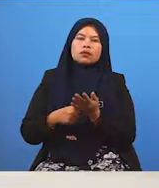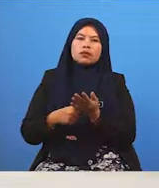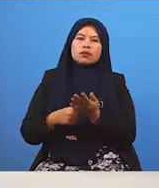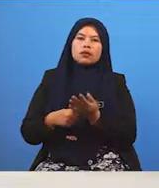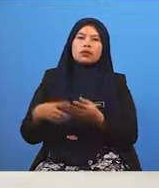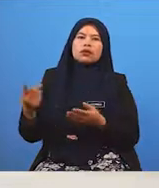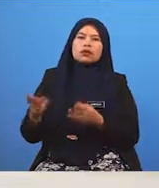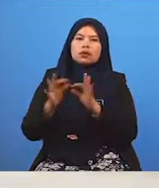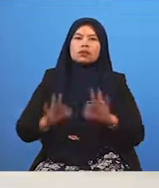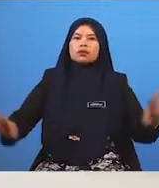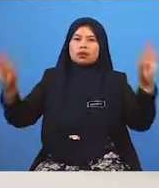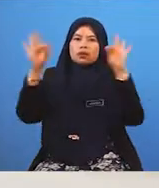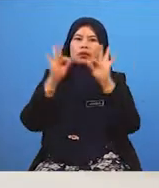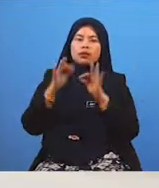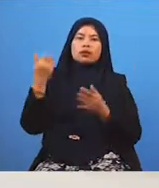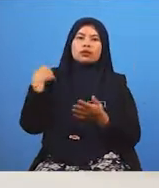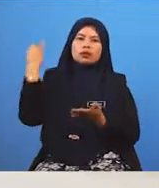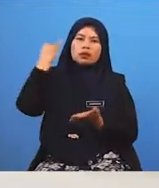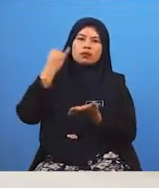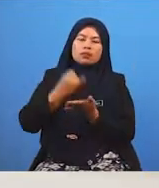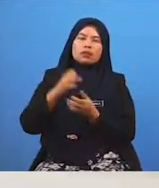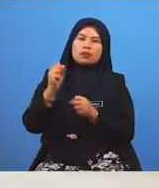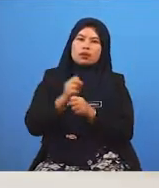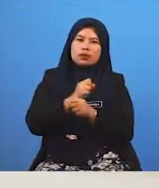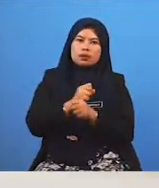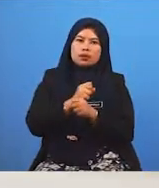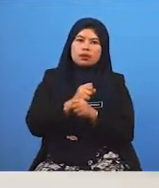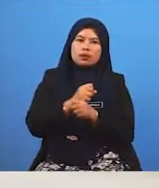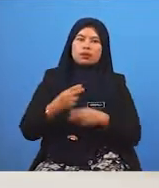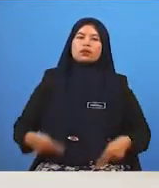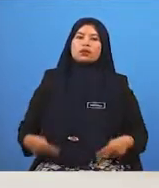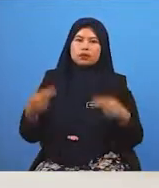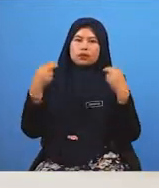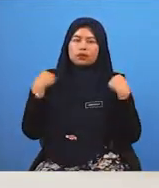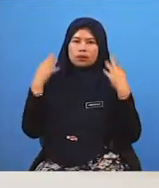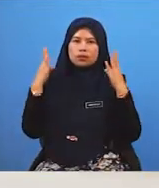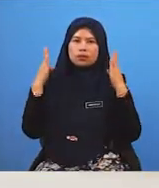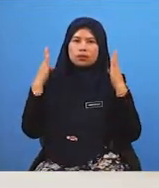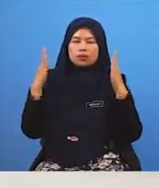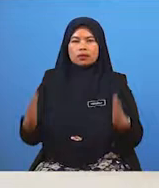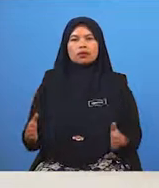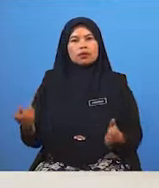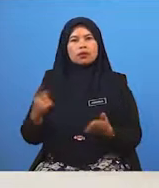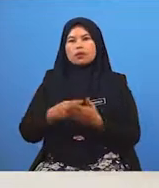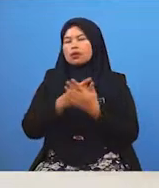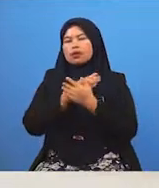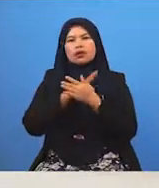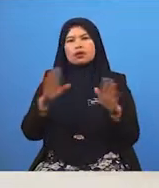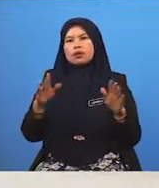yang sempurna. Pastinya anda semua maklum, kehidupan manusia ini tidak boleh lari daripada